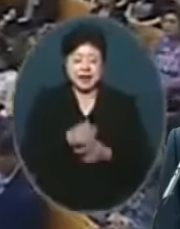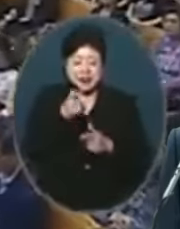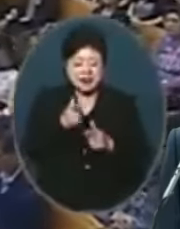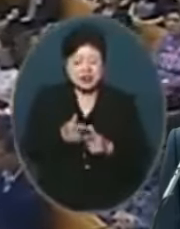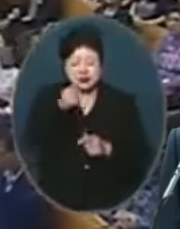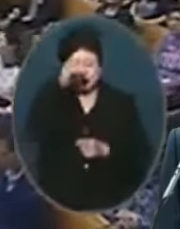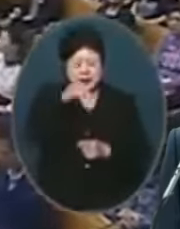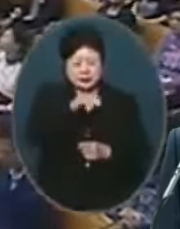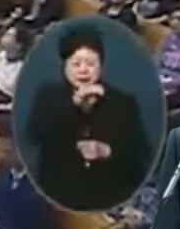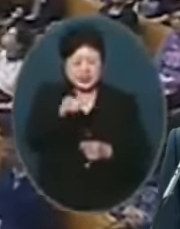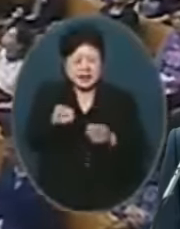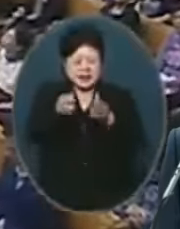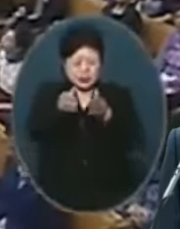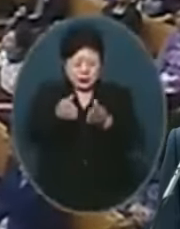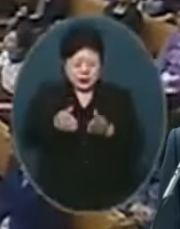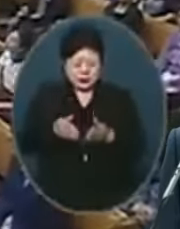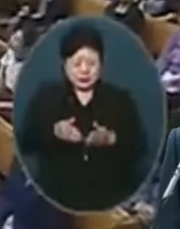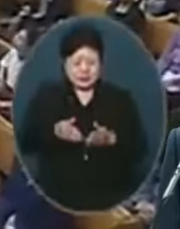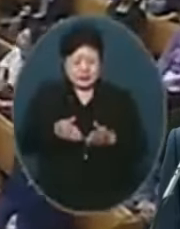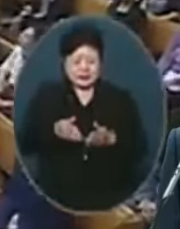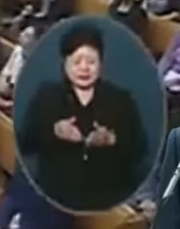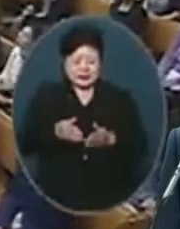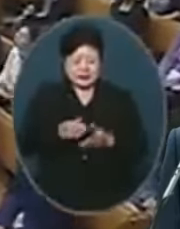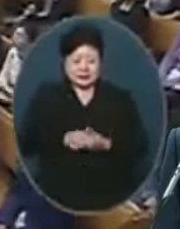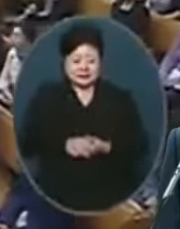예수 십자가를 통해서